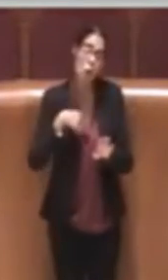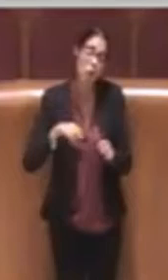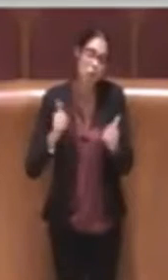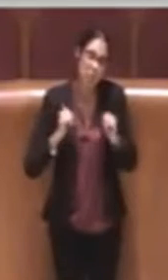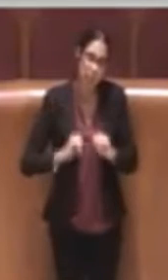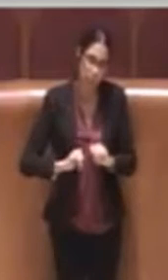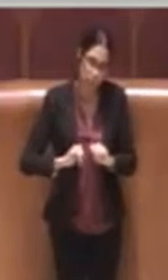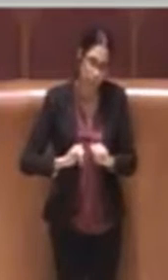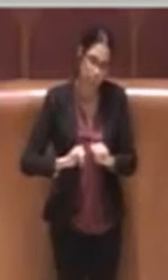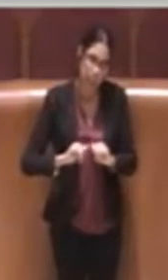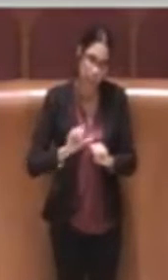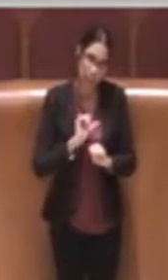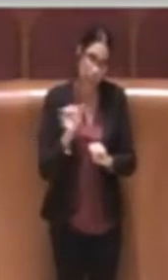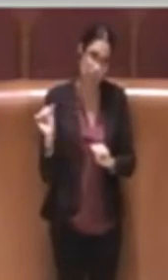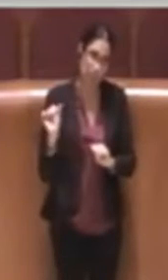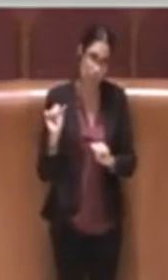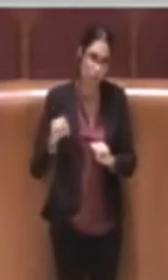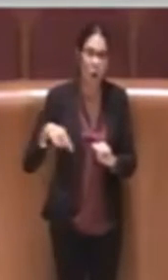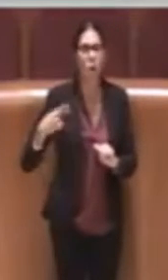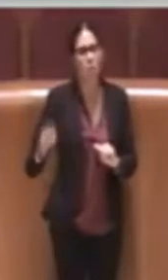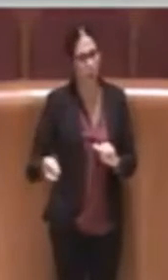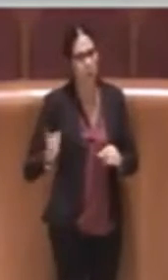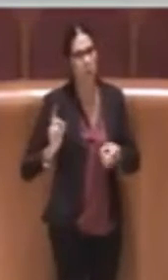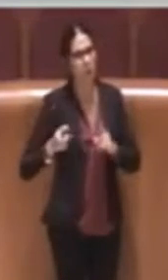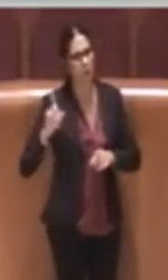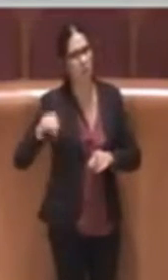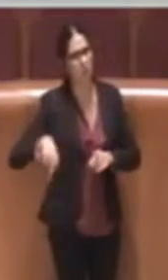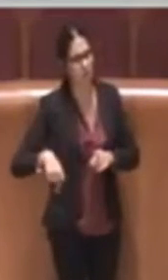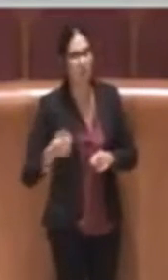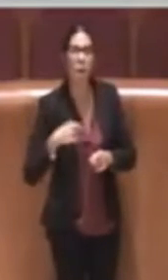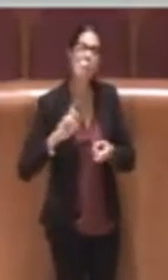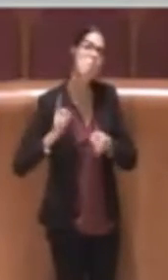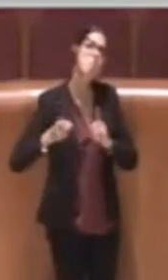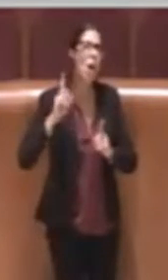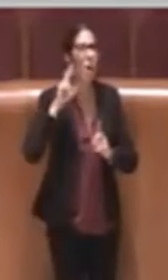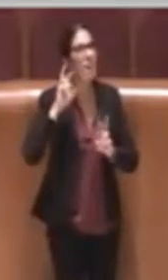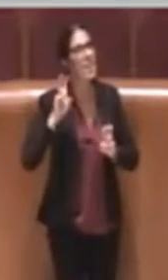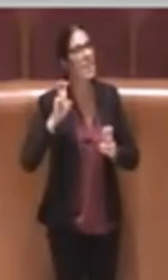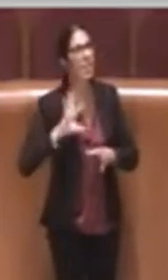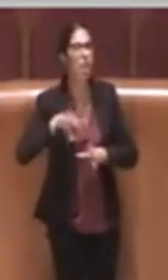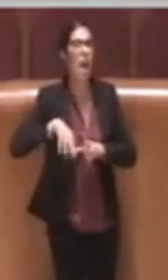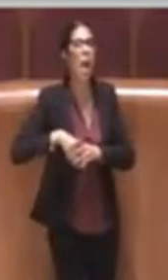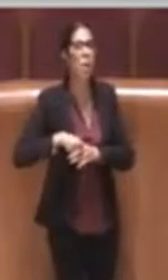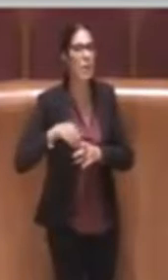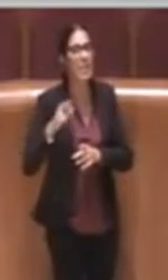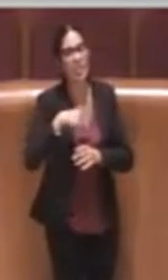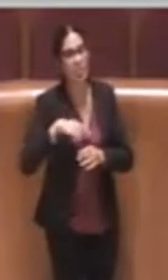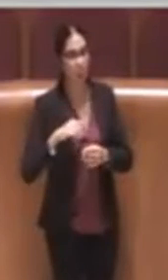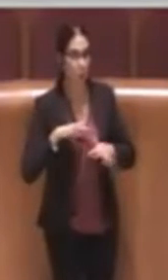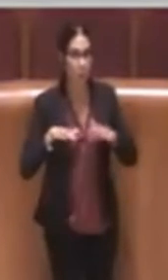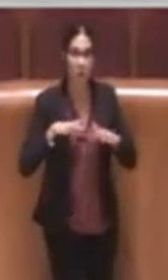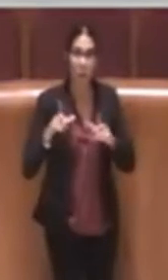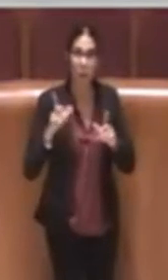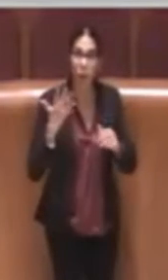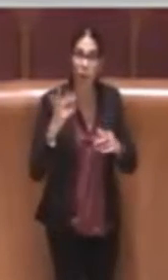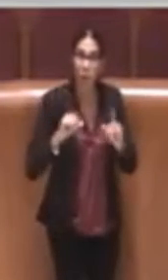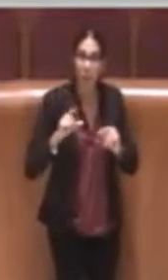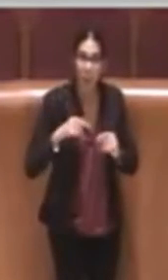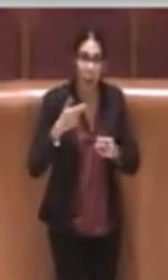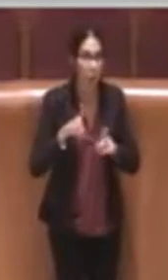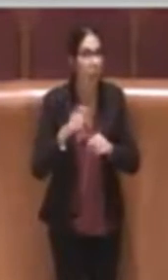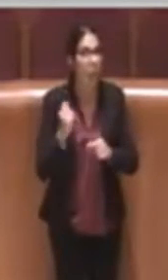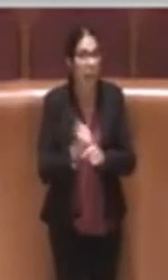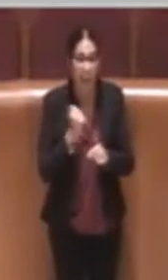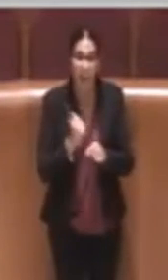essere politici, siamo dei politici acquisiti. Noi del Movimento 5 Stelle non lo facciamo di professione, non lo